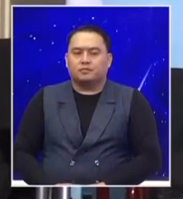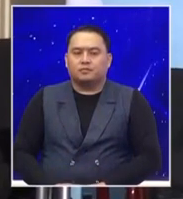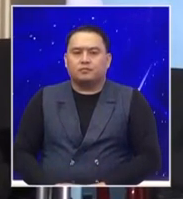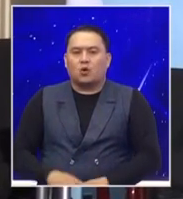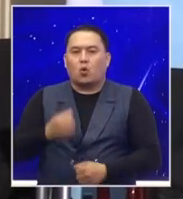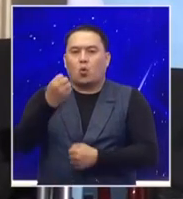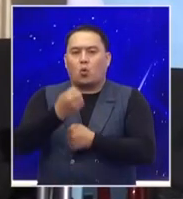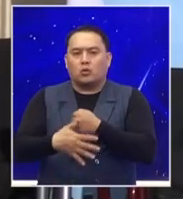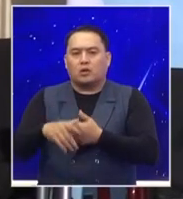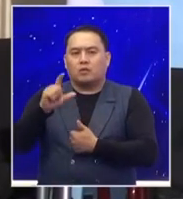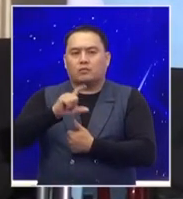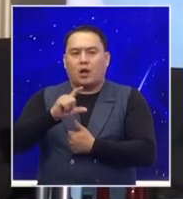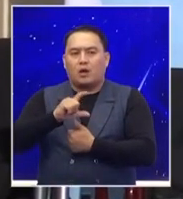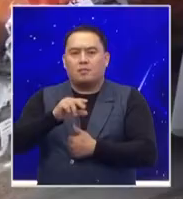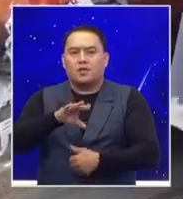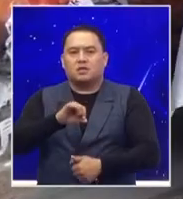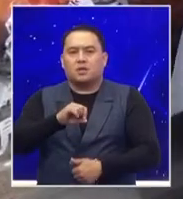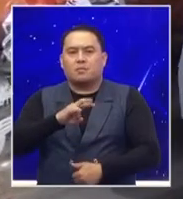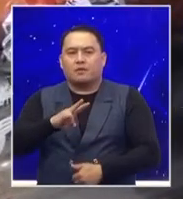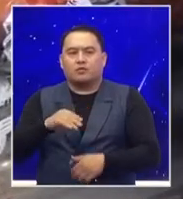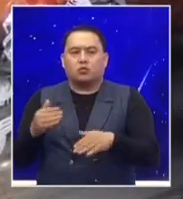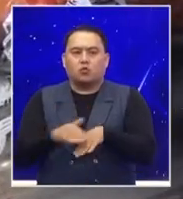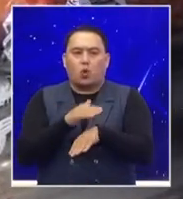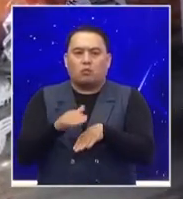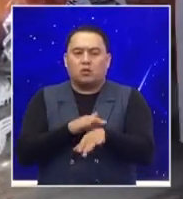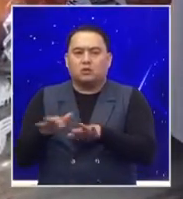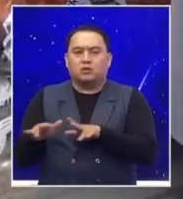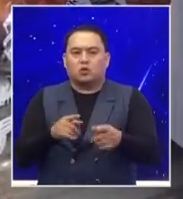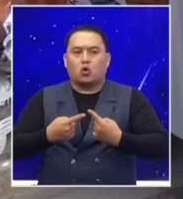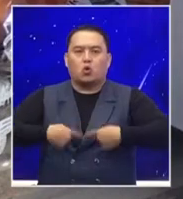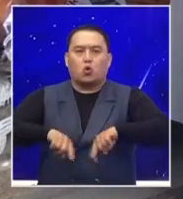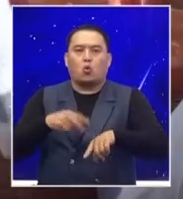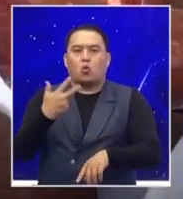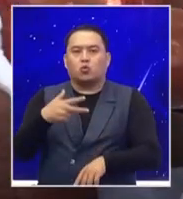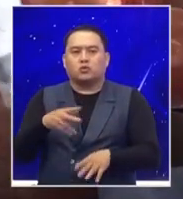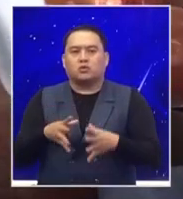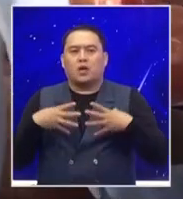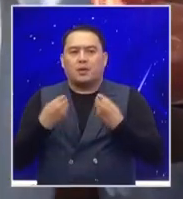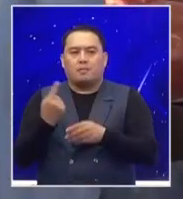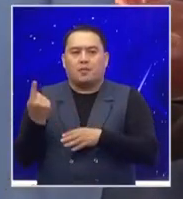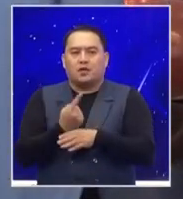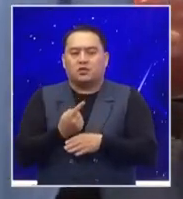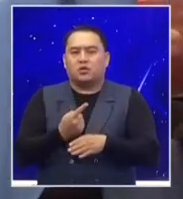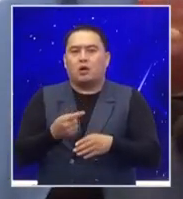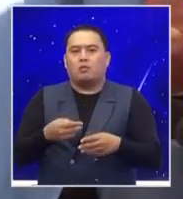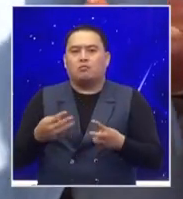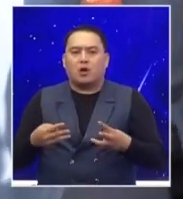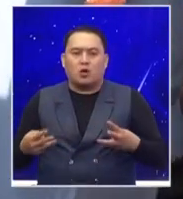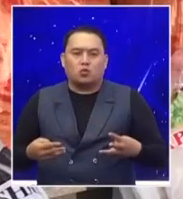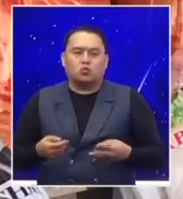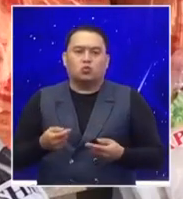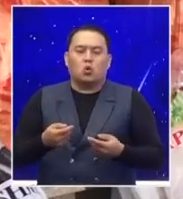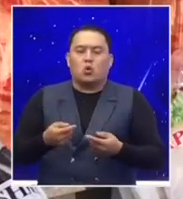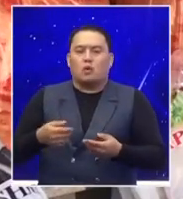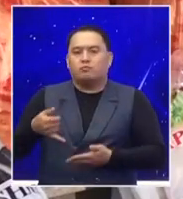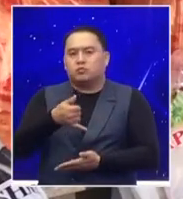Орталық мешіт ұжымы Сержан Бескемпіровтің рухына бағышталған қайырымдылық шарасын ұйымдастырды. Бас аяғы 30 отбасыға бірінші қажеттіліктегі макарон, күріш, сұйық май